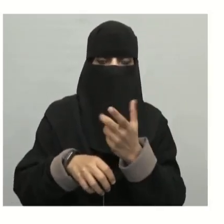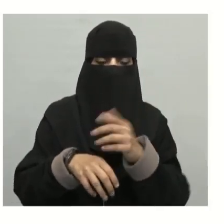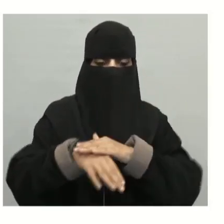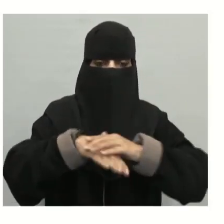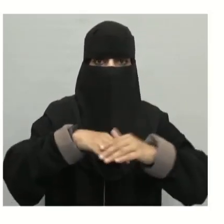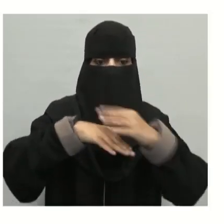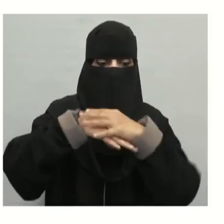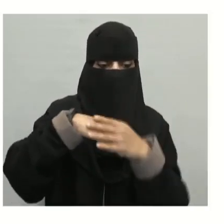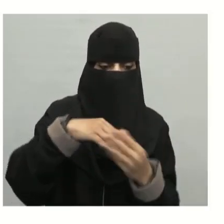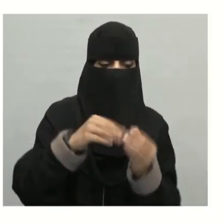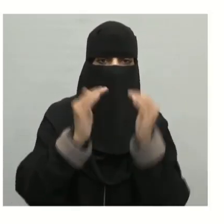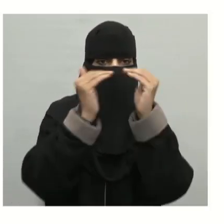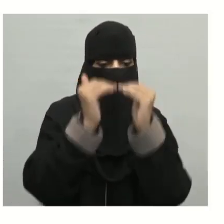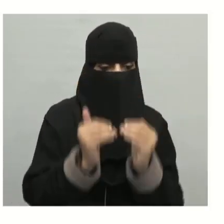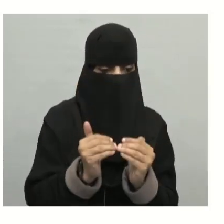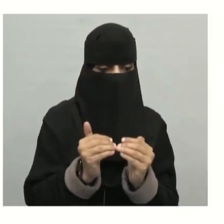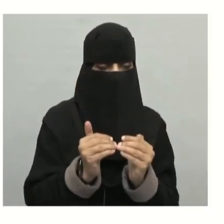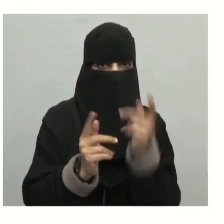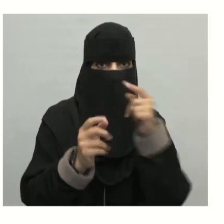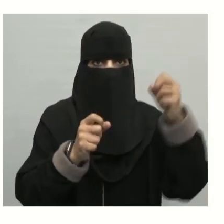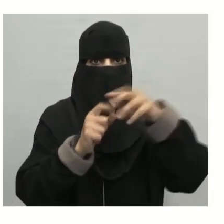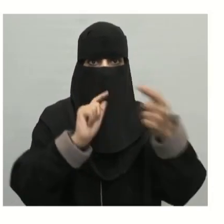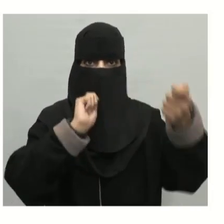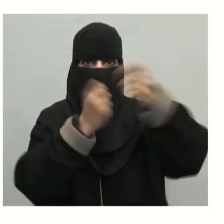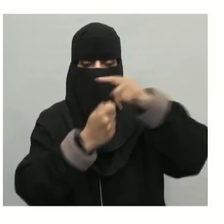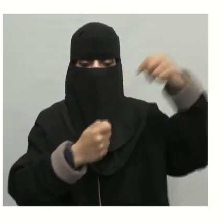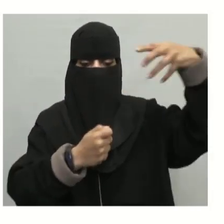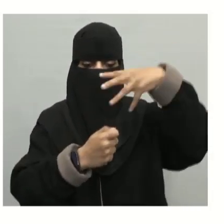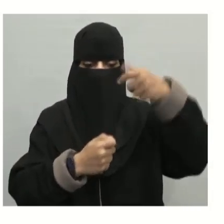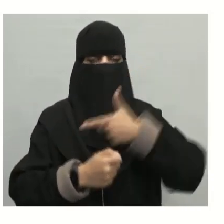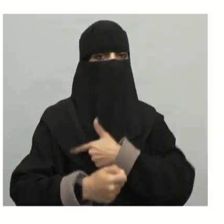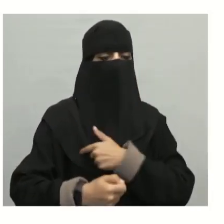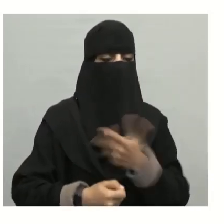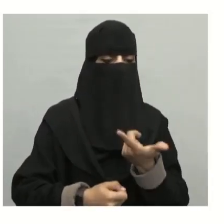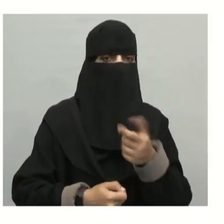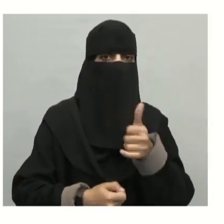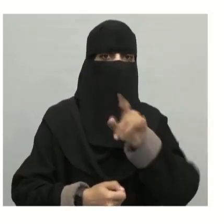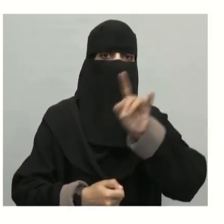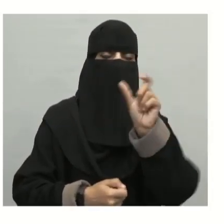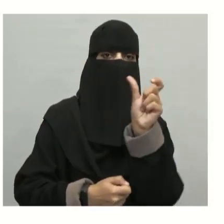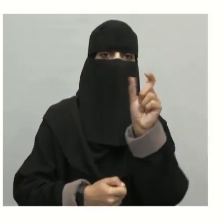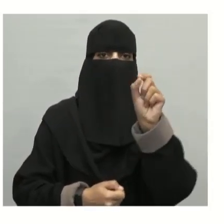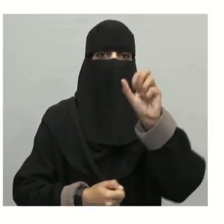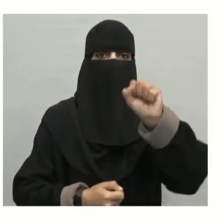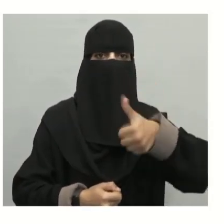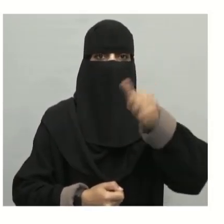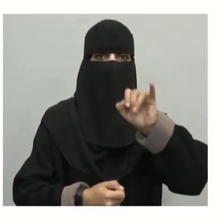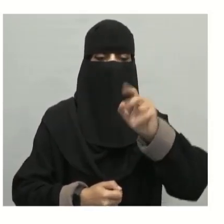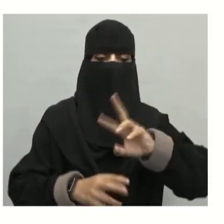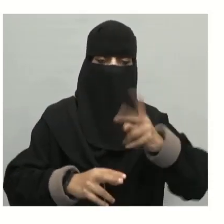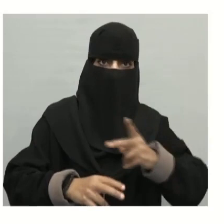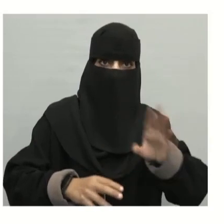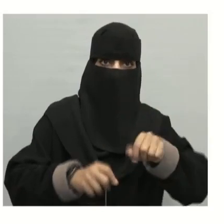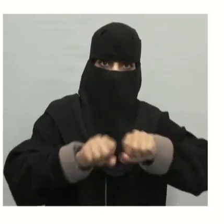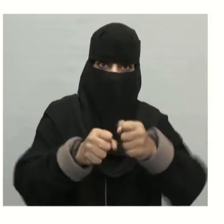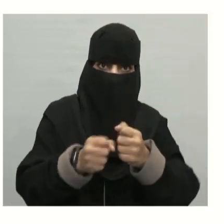سطوح ناعمه هو منتظمه كذلك تكون عاكسه للضوء نسمي هذه الخاصيه خاصيه الانفصام بعض المعادن